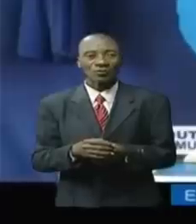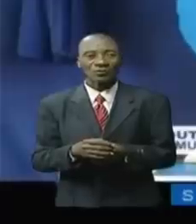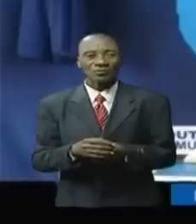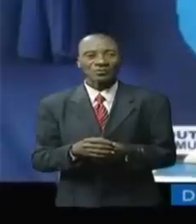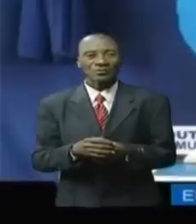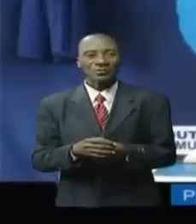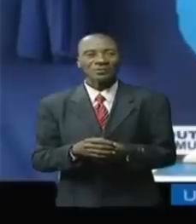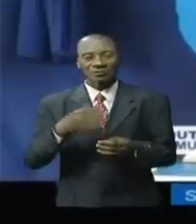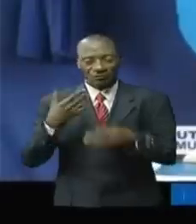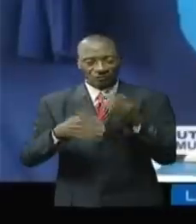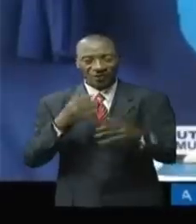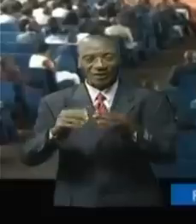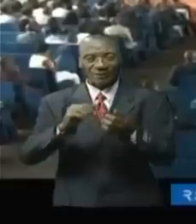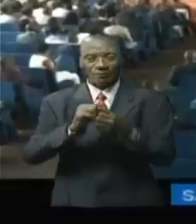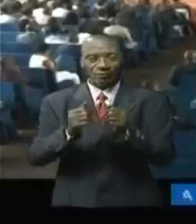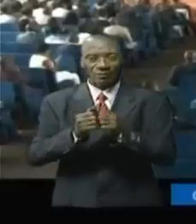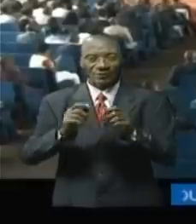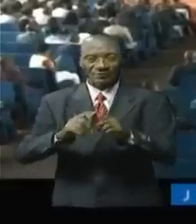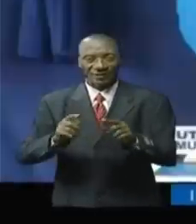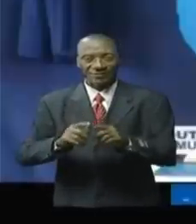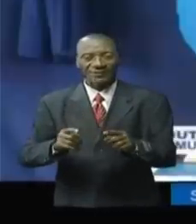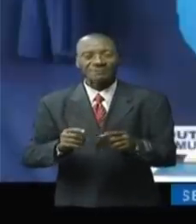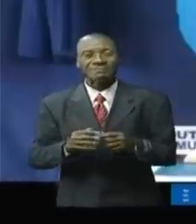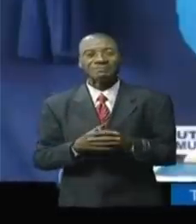et la rationalité. Afin de nous permettre